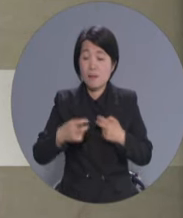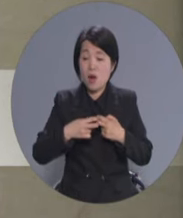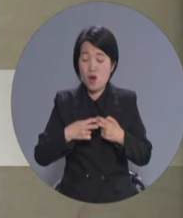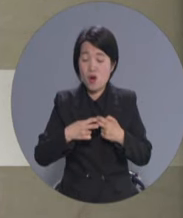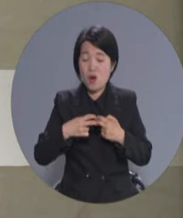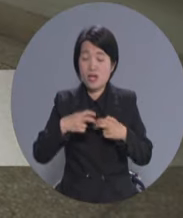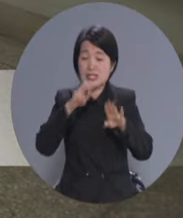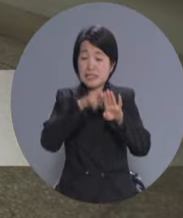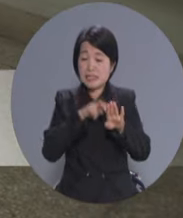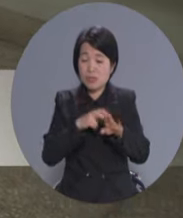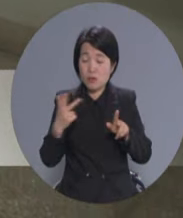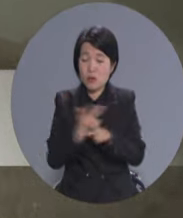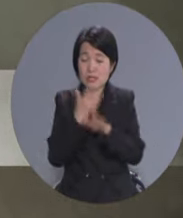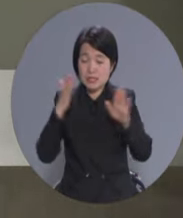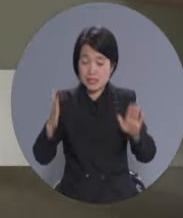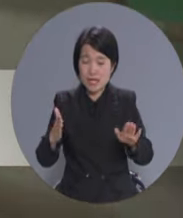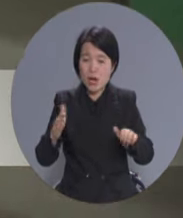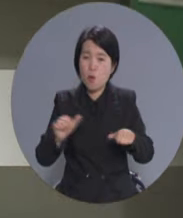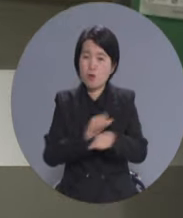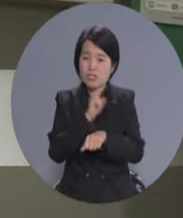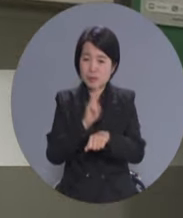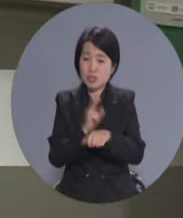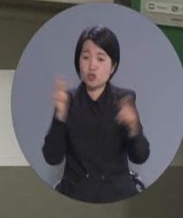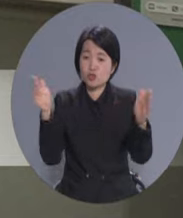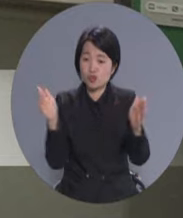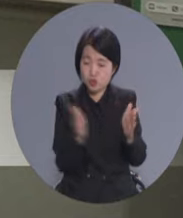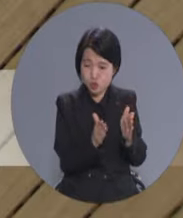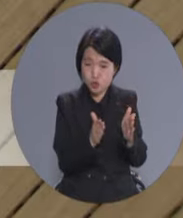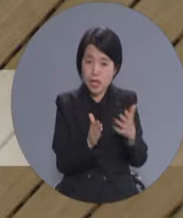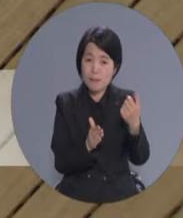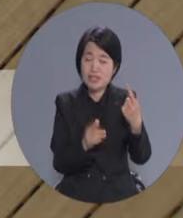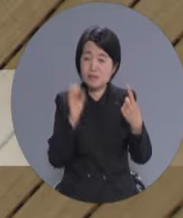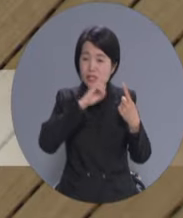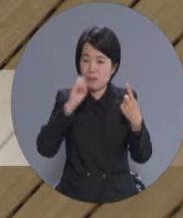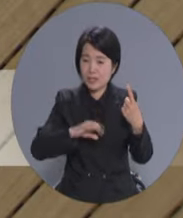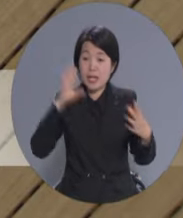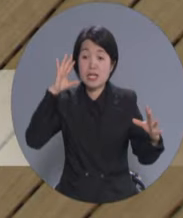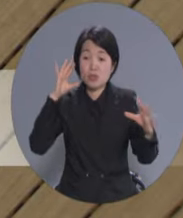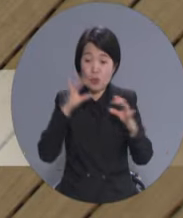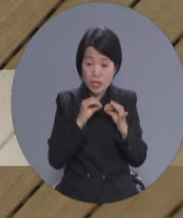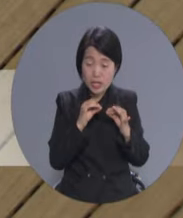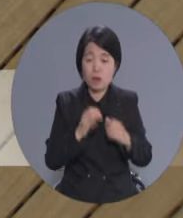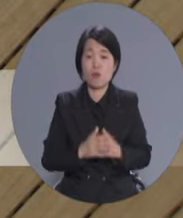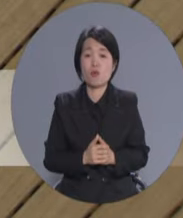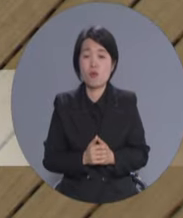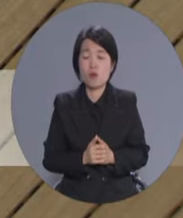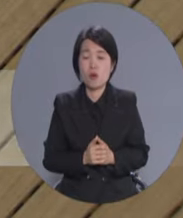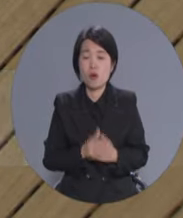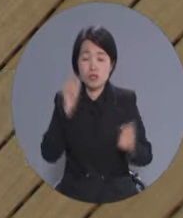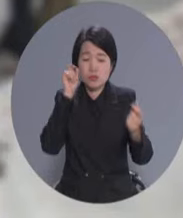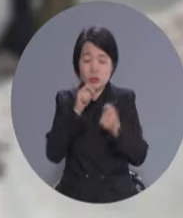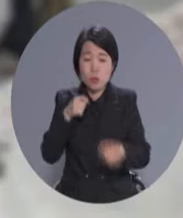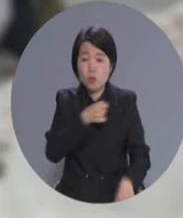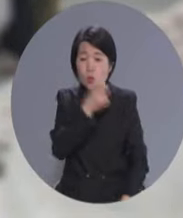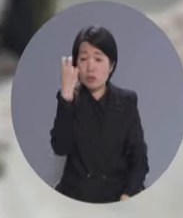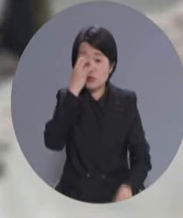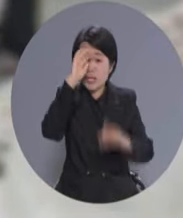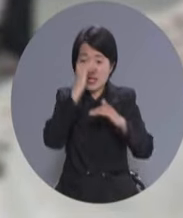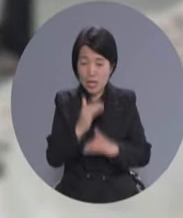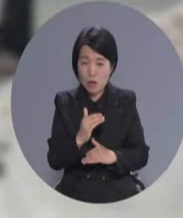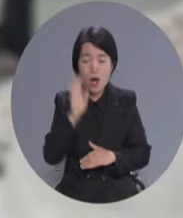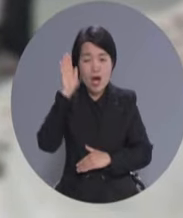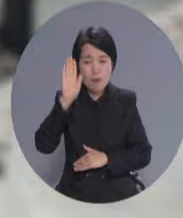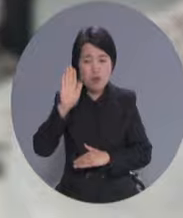근로 시간인 주 52시간으로 단축하는 방안에 81% 동의했고 조만간 설문 조사 내용과